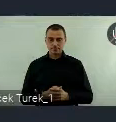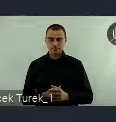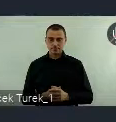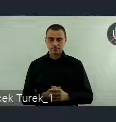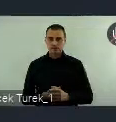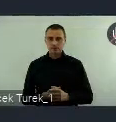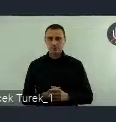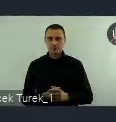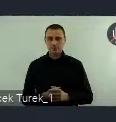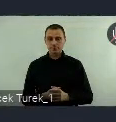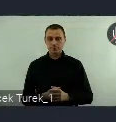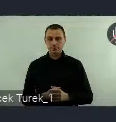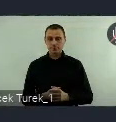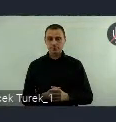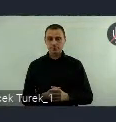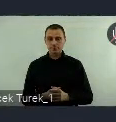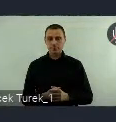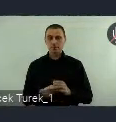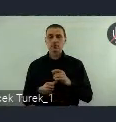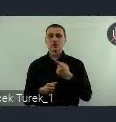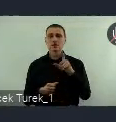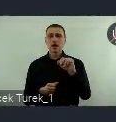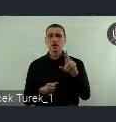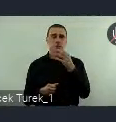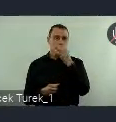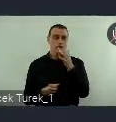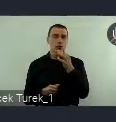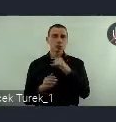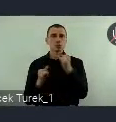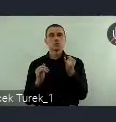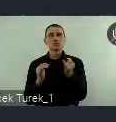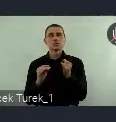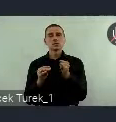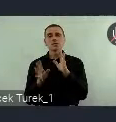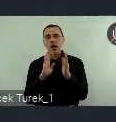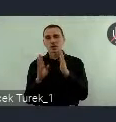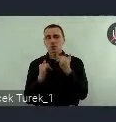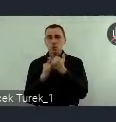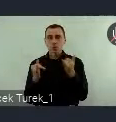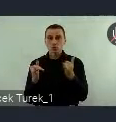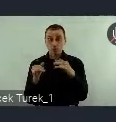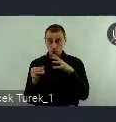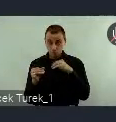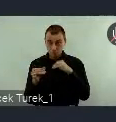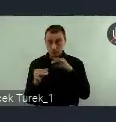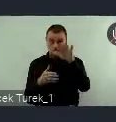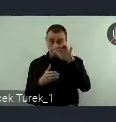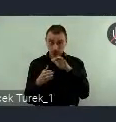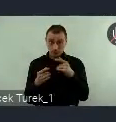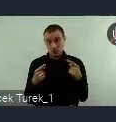a w kwestiach portali tutaj się od pana Darka pojawiło pytania kwestii portali społecznościowych Facebook trzeba dostosować treści w jakiś sposób tak